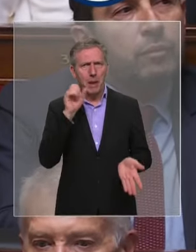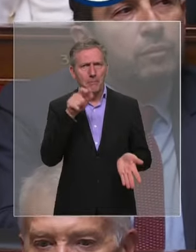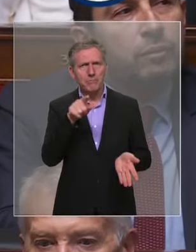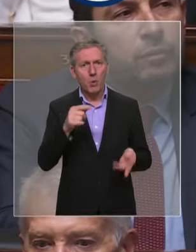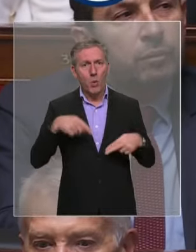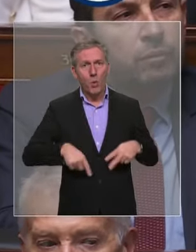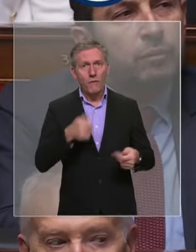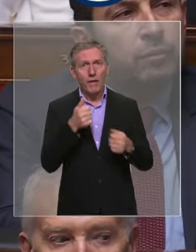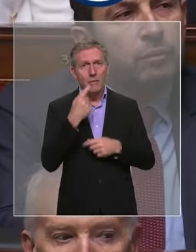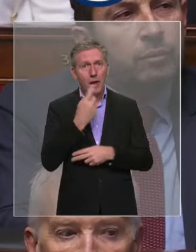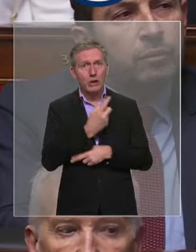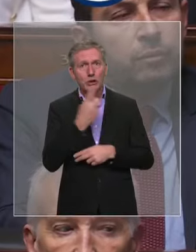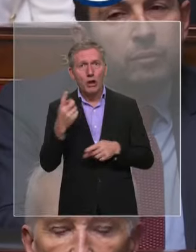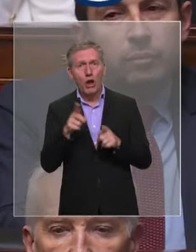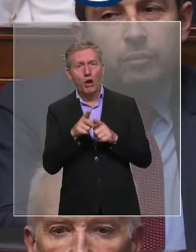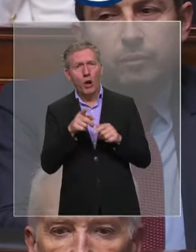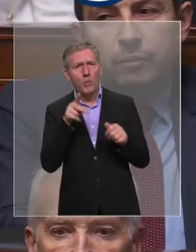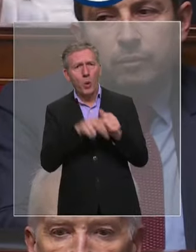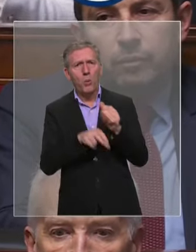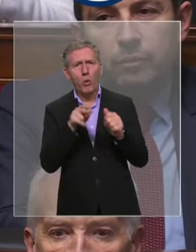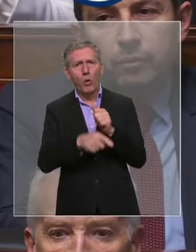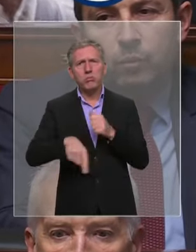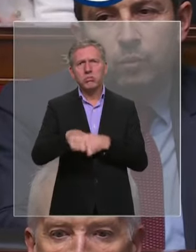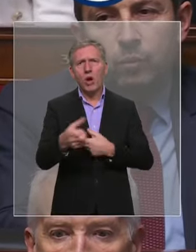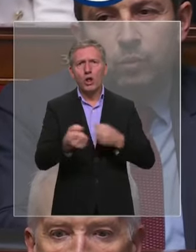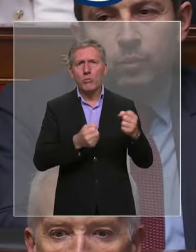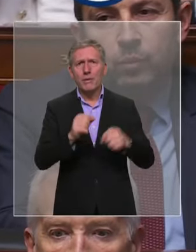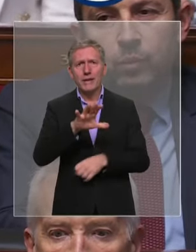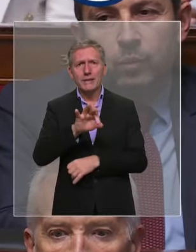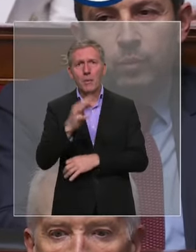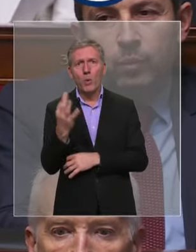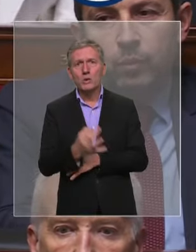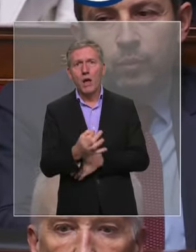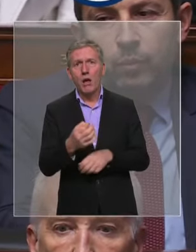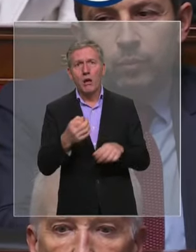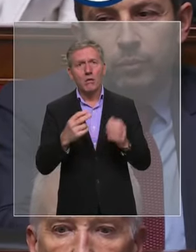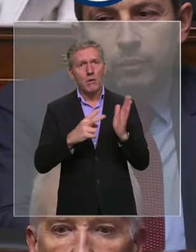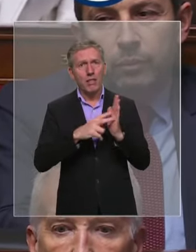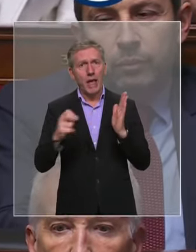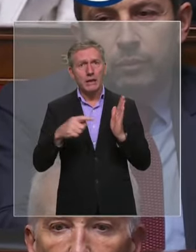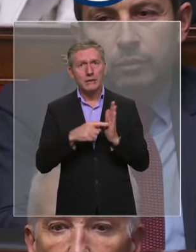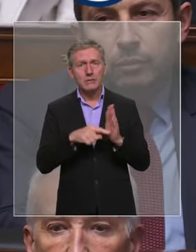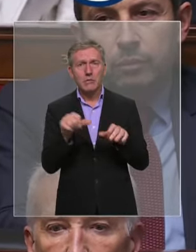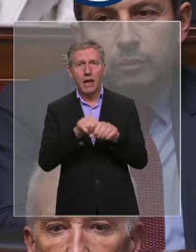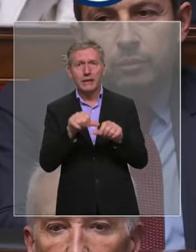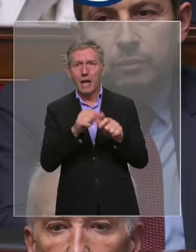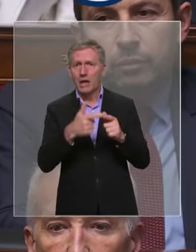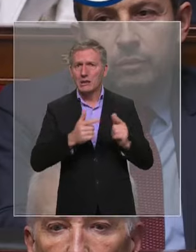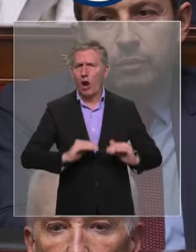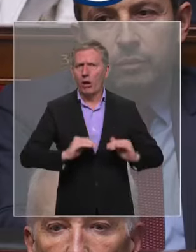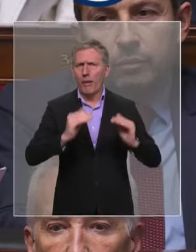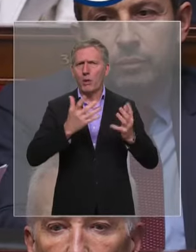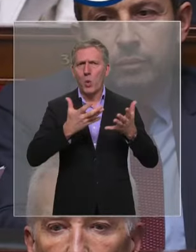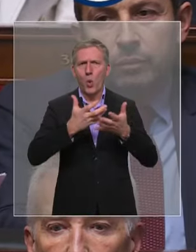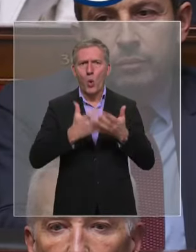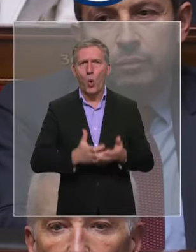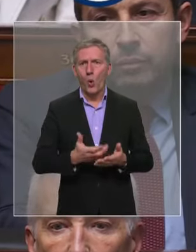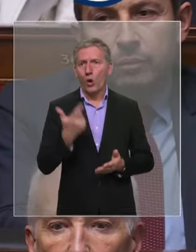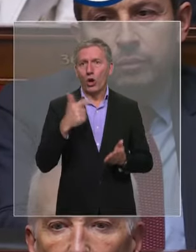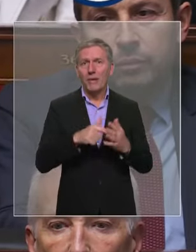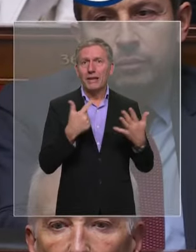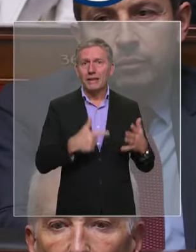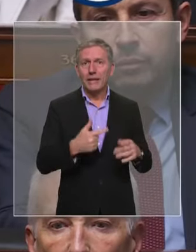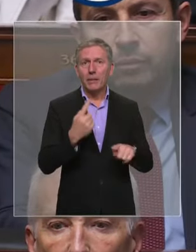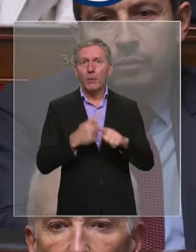n'est pas le seul à tondre les automobilistes avec plus de 50% de taxes sur le carburant, taxes que vous avez lourdement augmentées en 2017 et